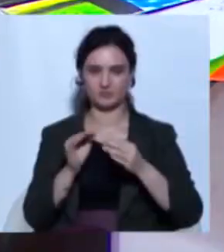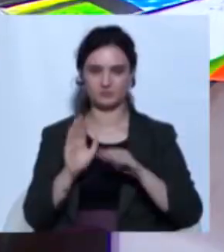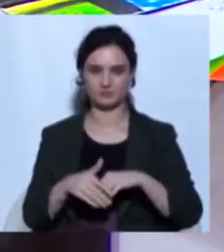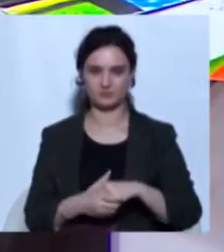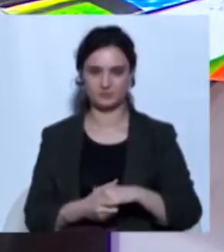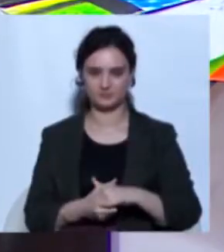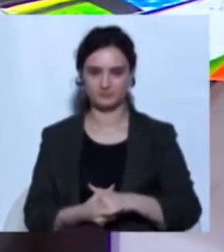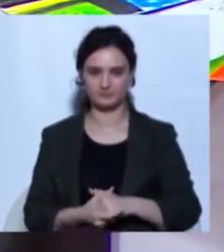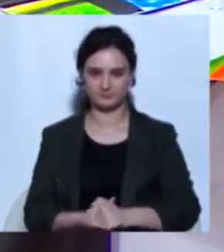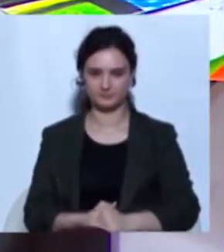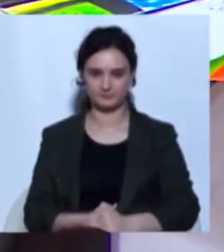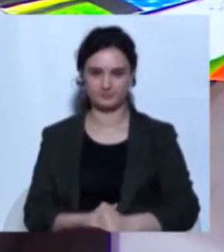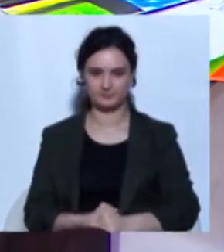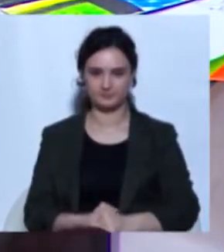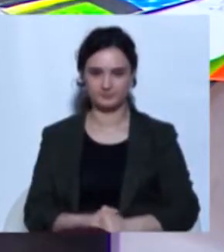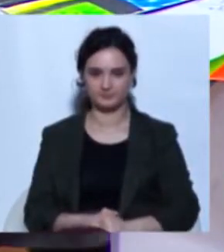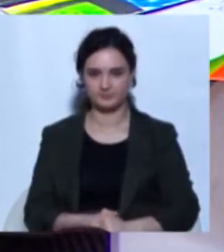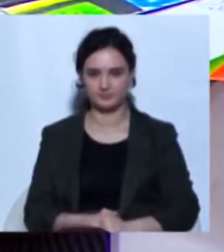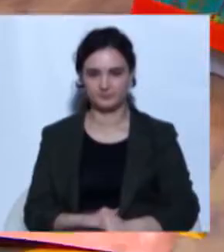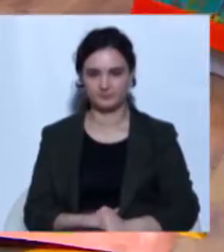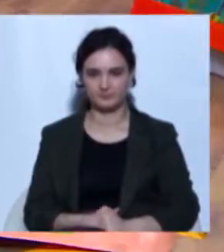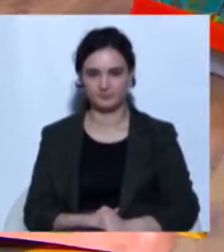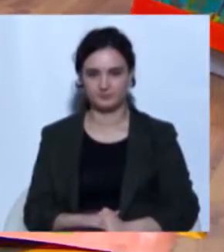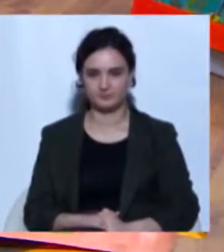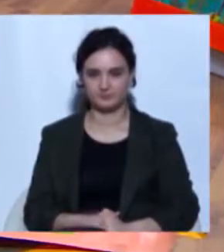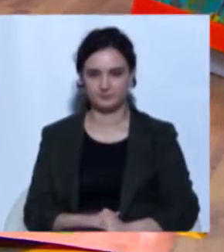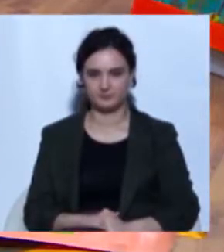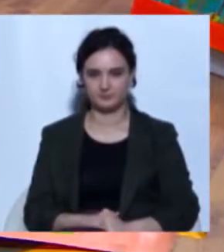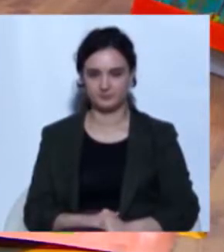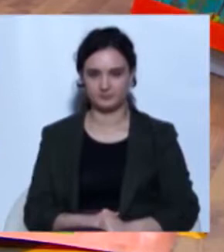ხშვს ესეც შეიძლება